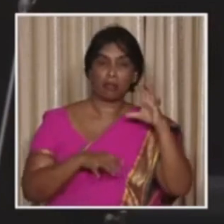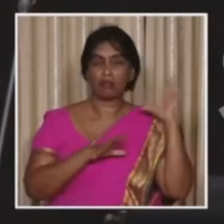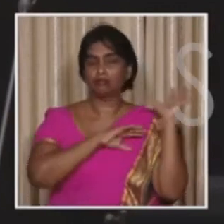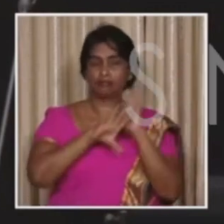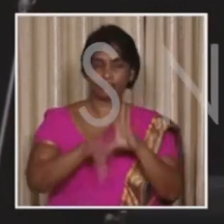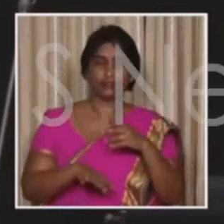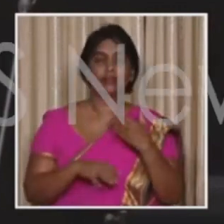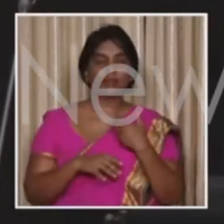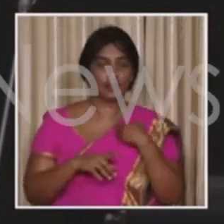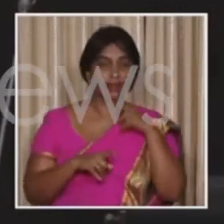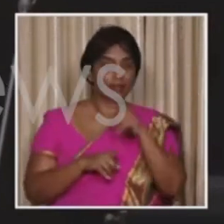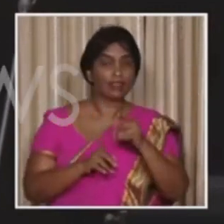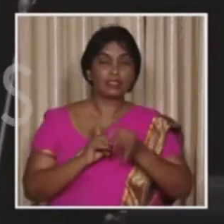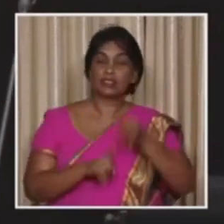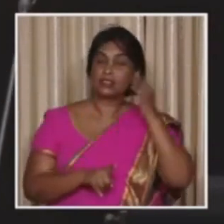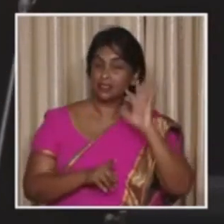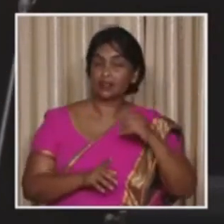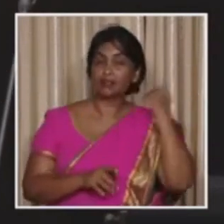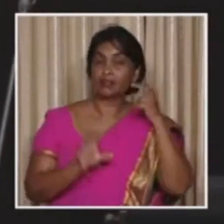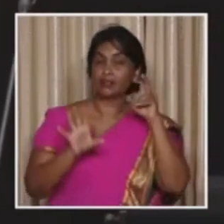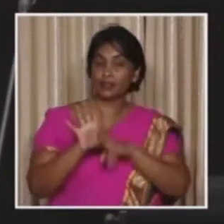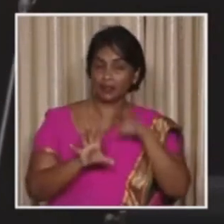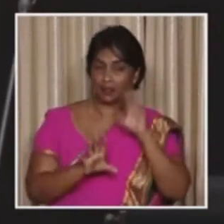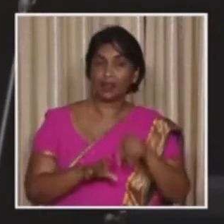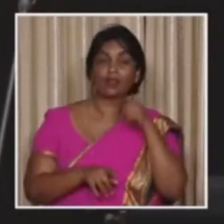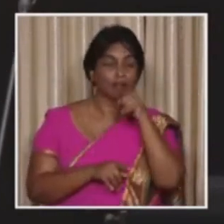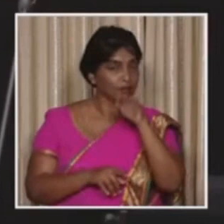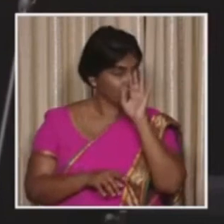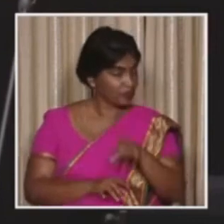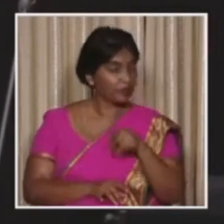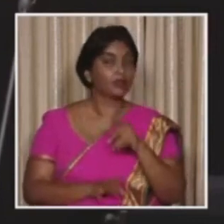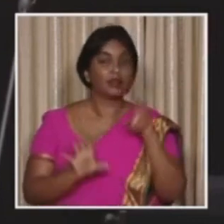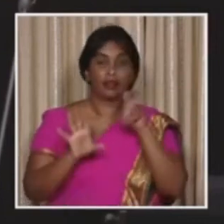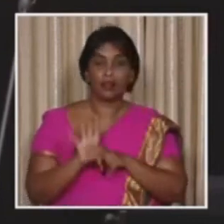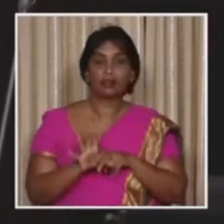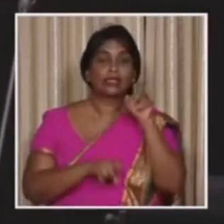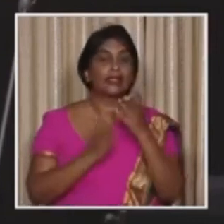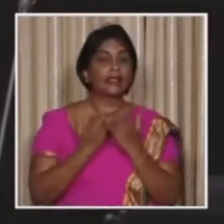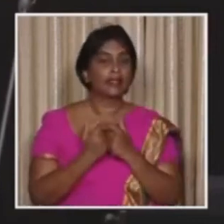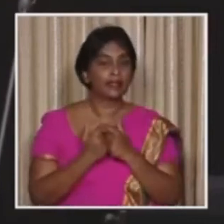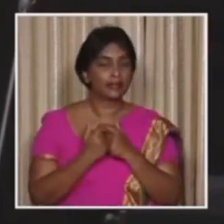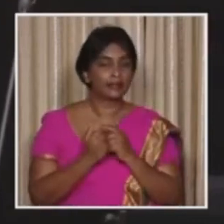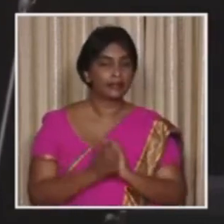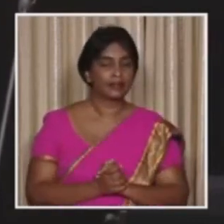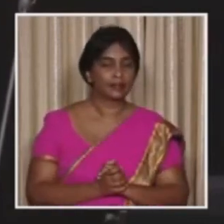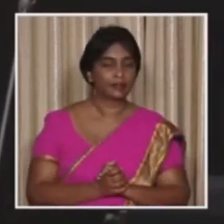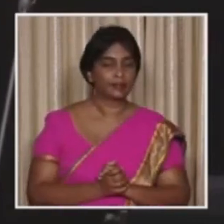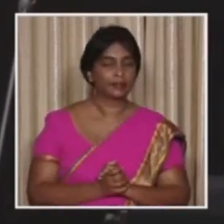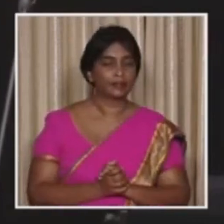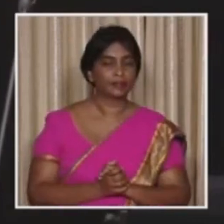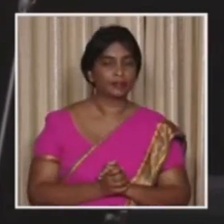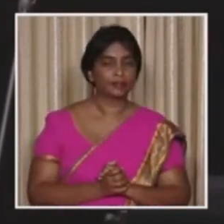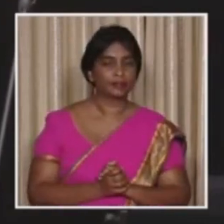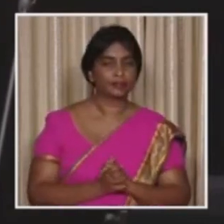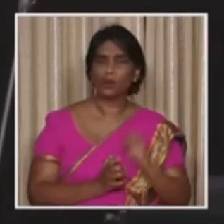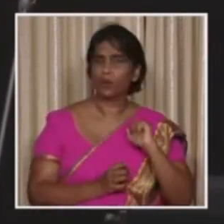හැබැයි තමුන්නාසලා මේ ජනාධිපති පුටුවට ඇඳගෙන ඉන්න තමුන්නාසලාගේ ආසනය කීයද? මොකද්ද? මොකද්ද?